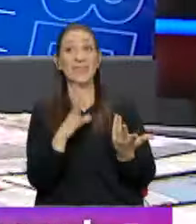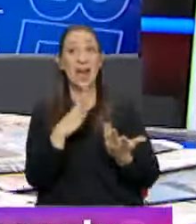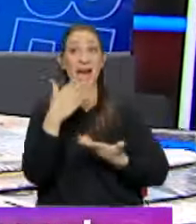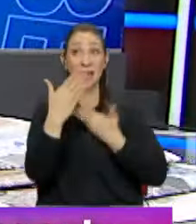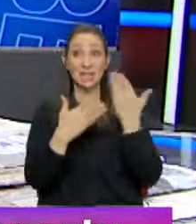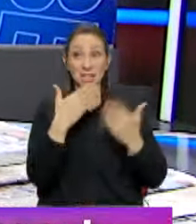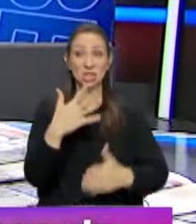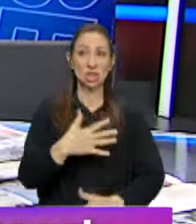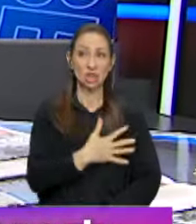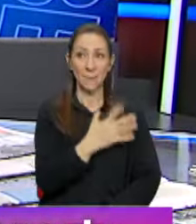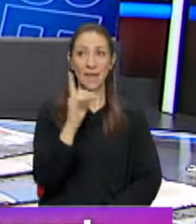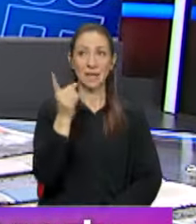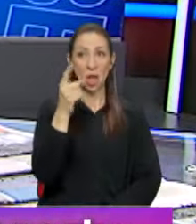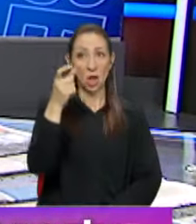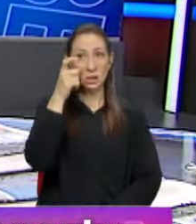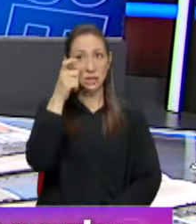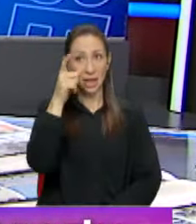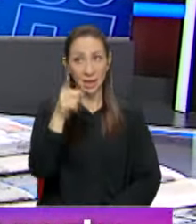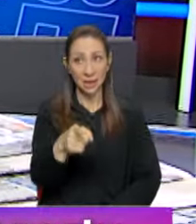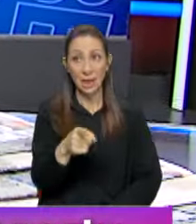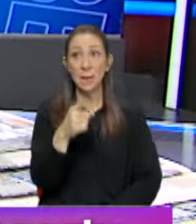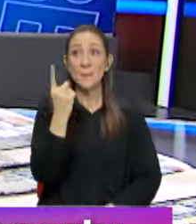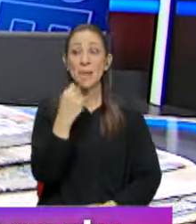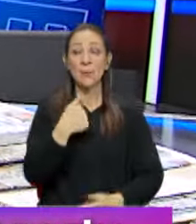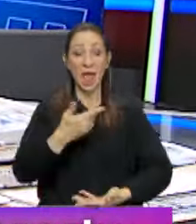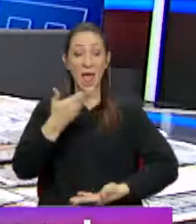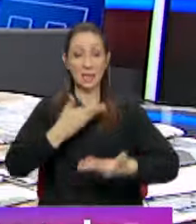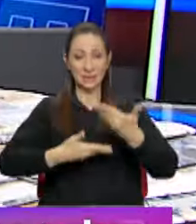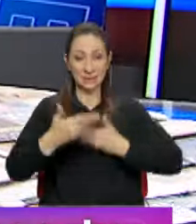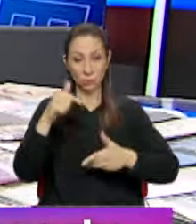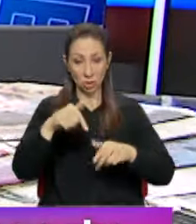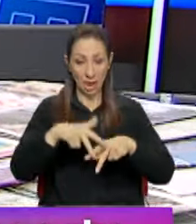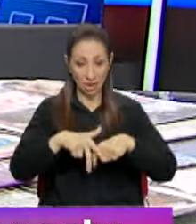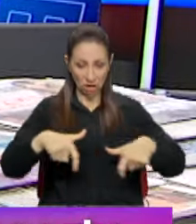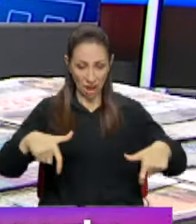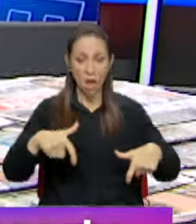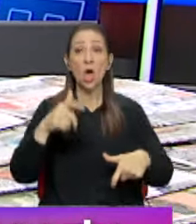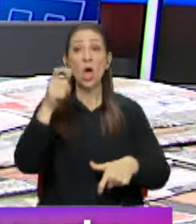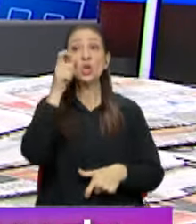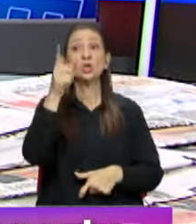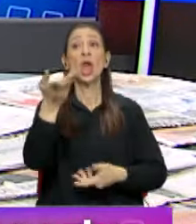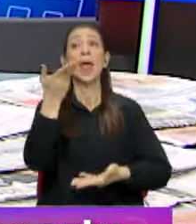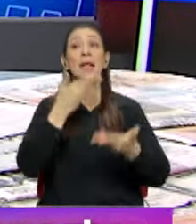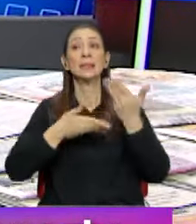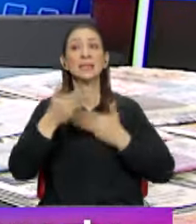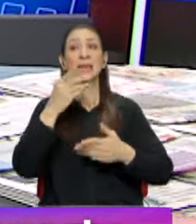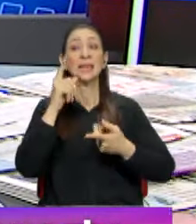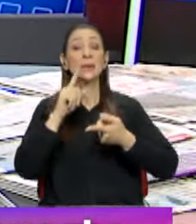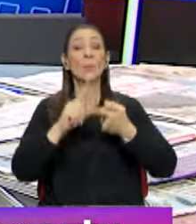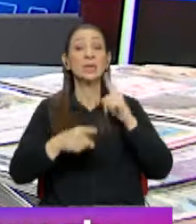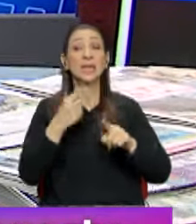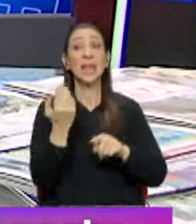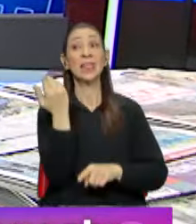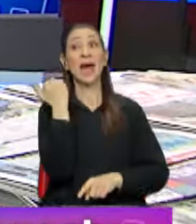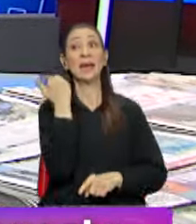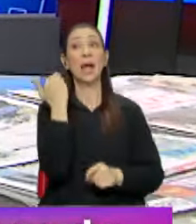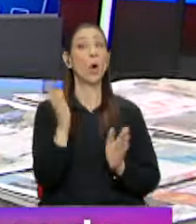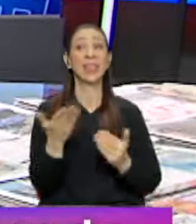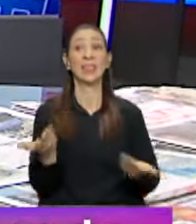anlattı CHP lideri Özgür Özel. Biri bana anlatsın bugün başlığımız. Özgür Özel anlattı siyasetin arka